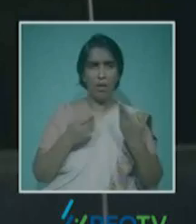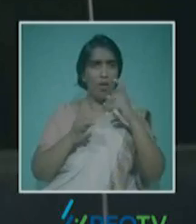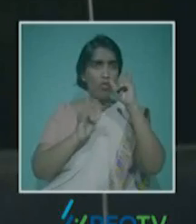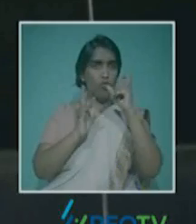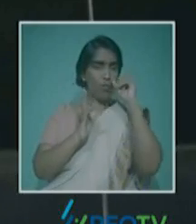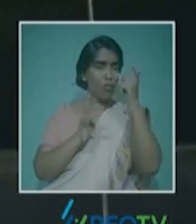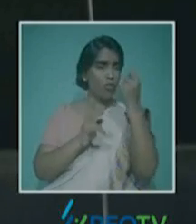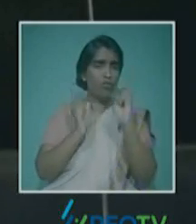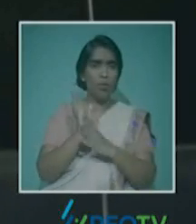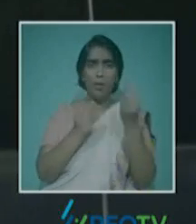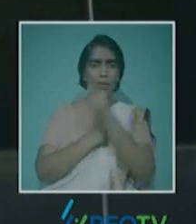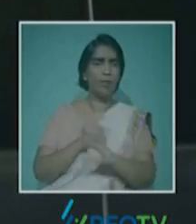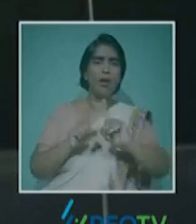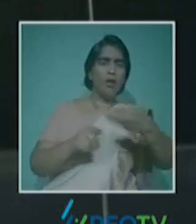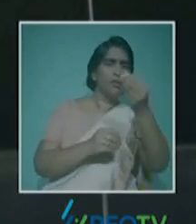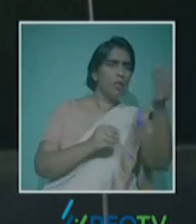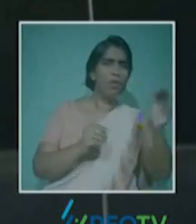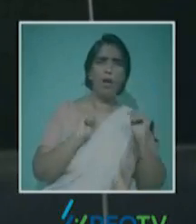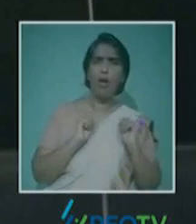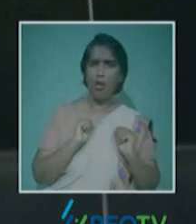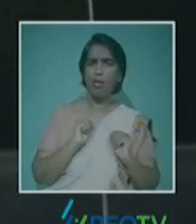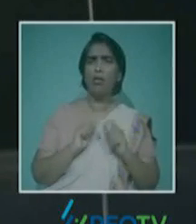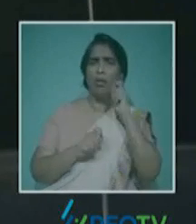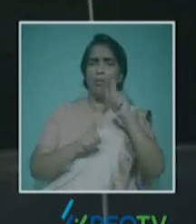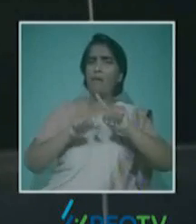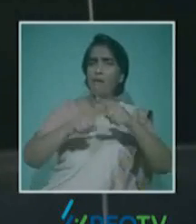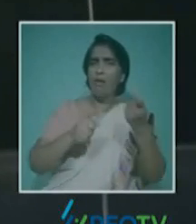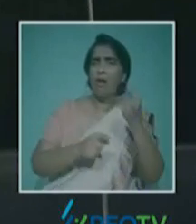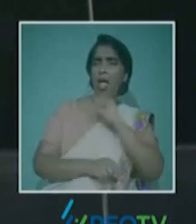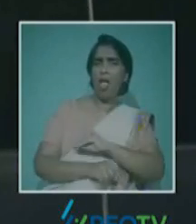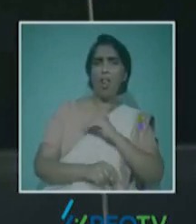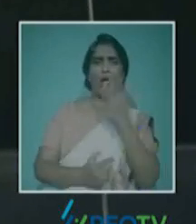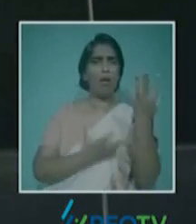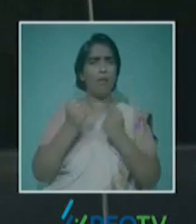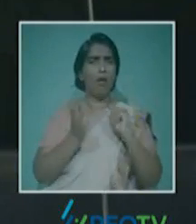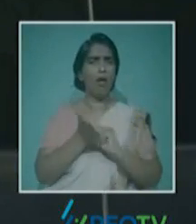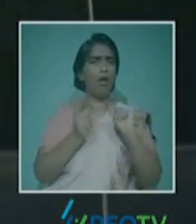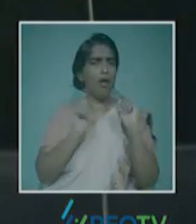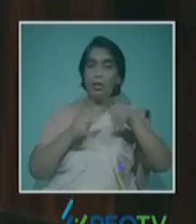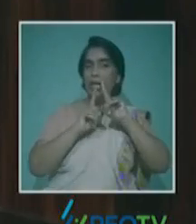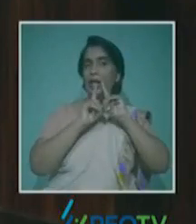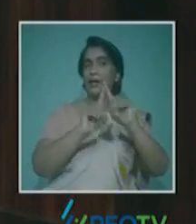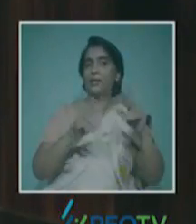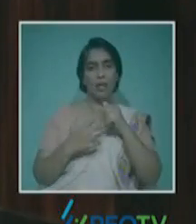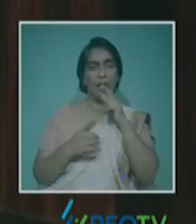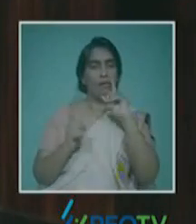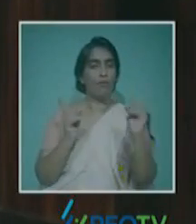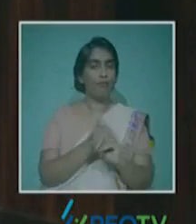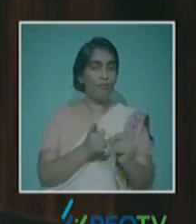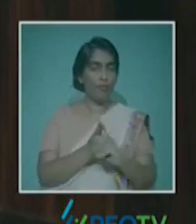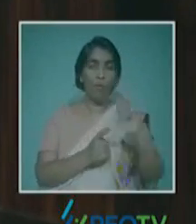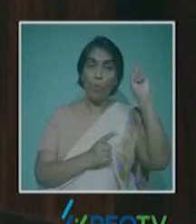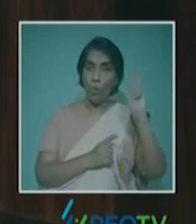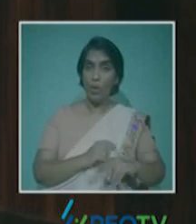වාර්තා. මේ සංවේදී කාරණා වලින් නොකුත් පුද්ගලයන්ට නොකුත් ලාභ ලබා ගන්න පුළුවන් ලොතරැයි ඇදෙන්න පුළුවන් සමහරුන්. අපි ඇත්ත වශයෙන්ම යුද්ධය